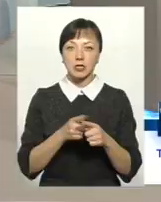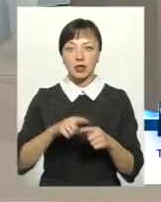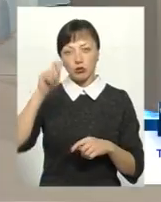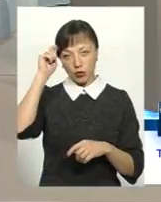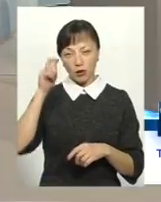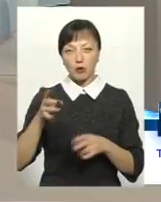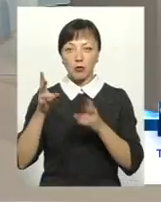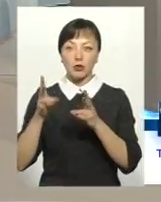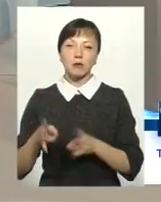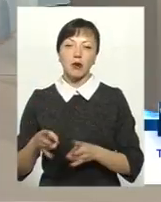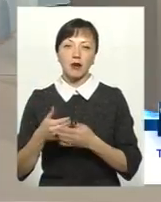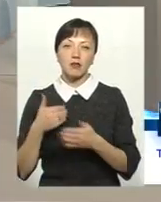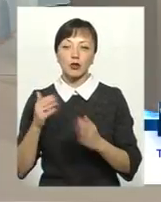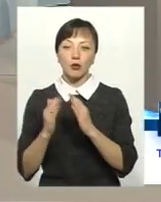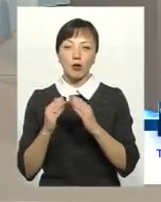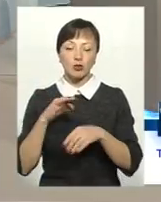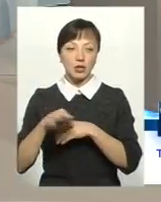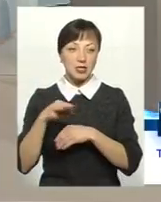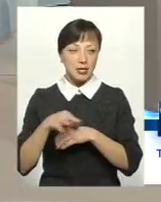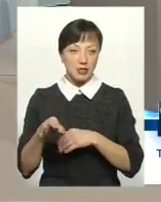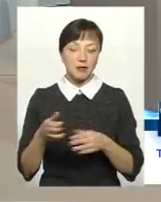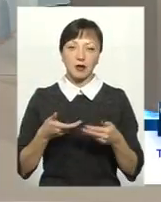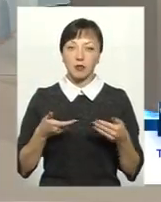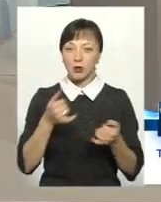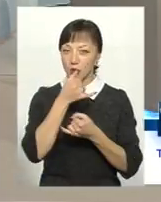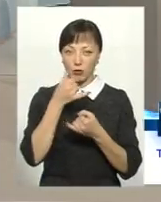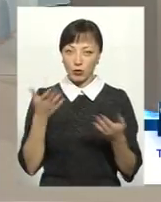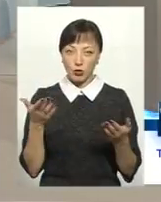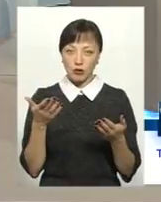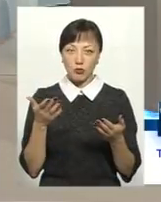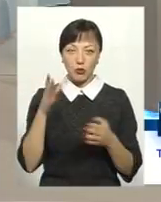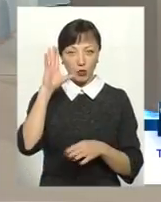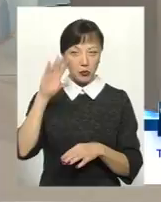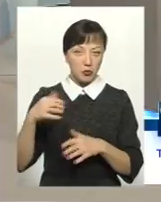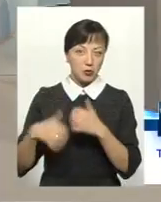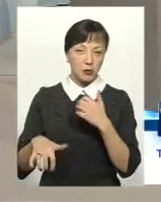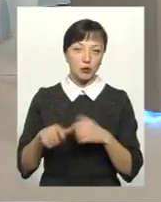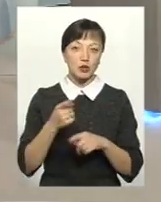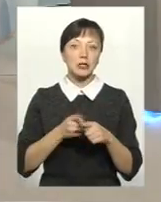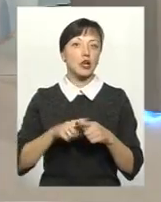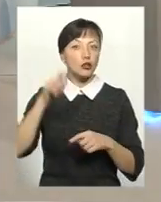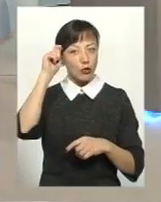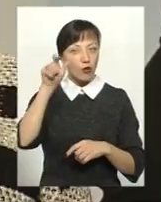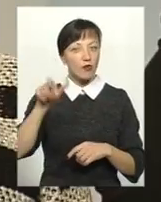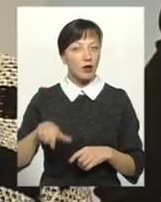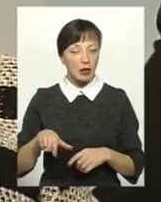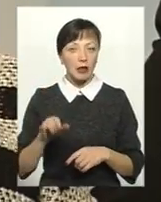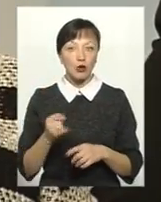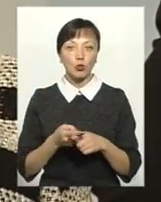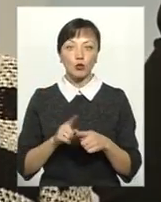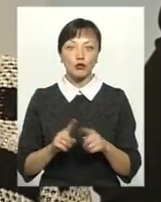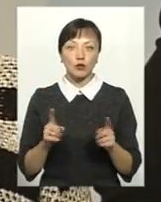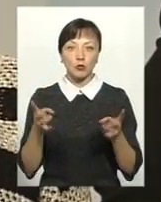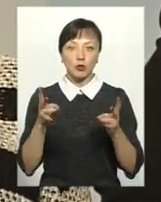які потерпають від домашнього насильства. І ми не можемо їх обходити стороною тільки тому, що це чоловіки і тому, що